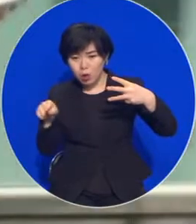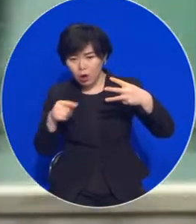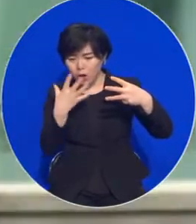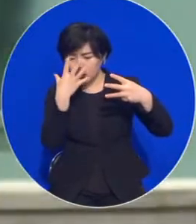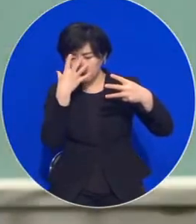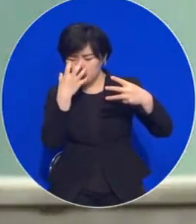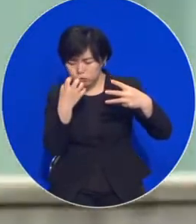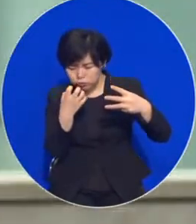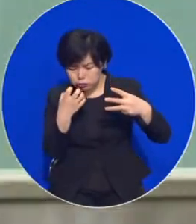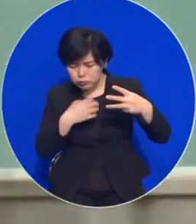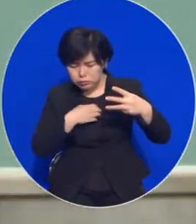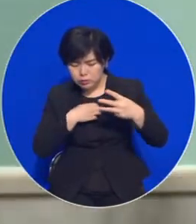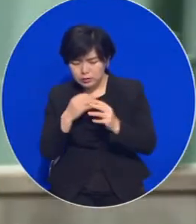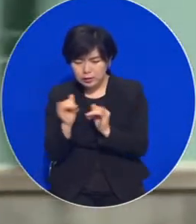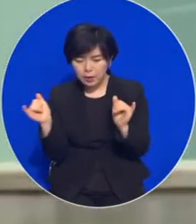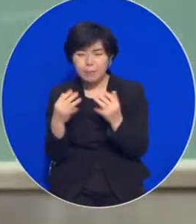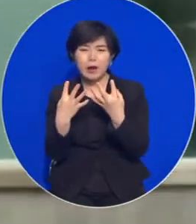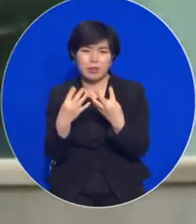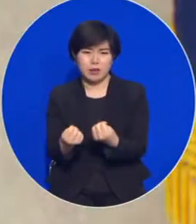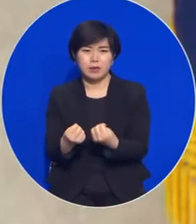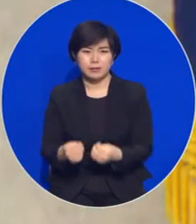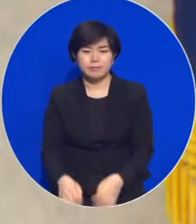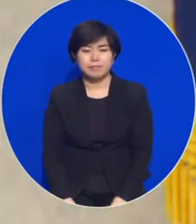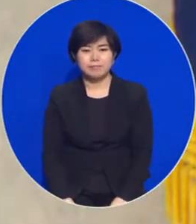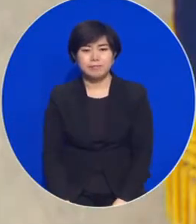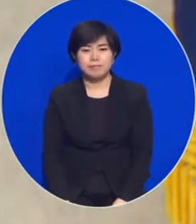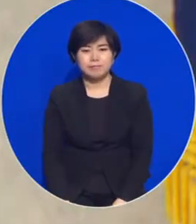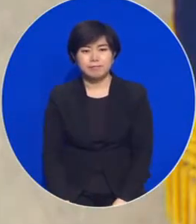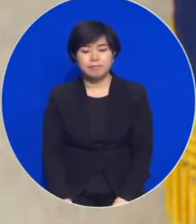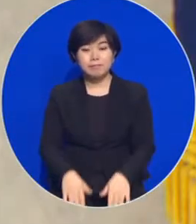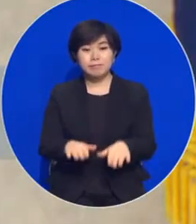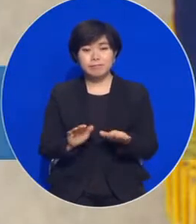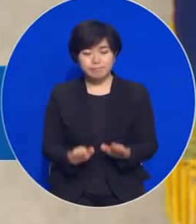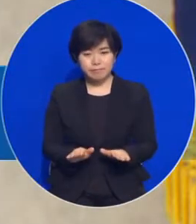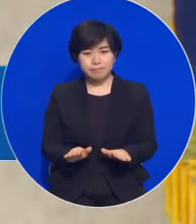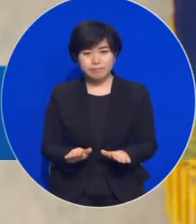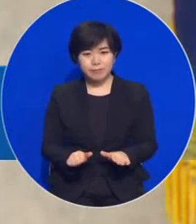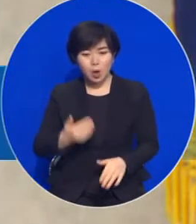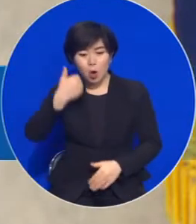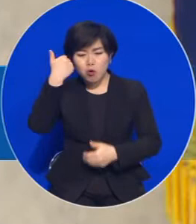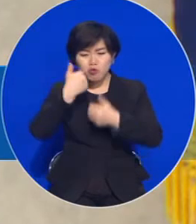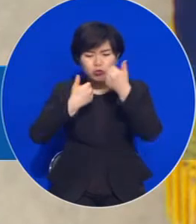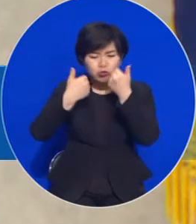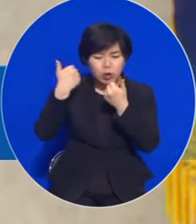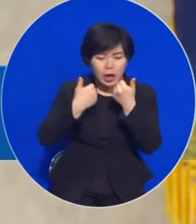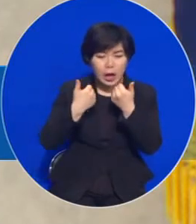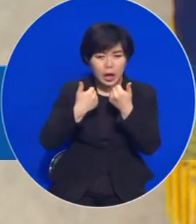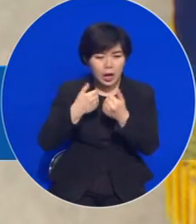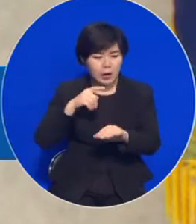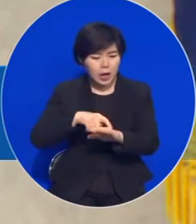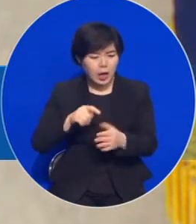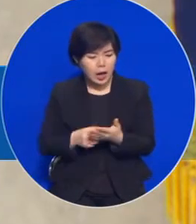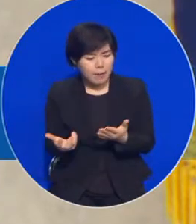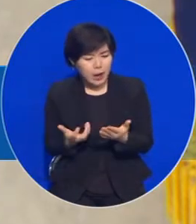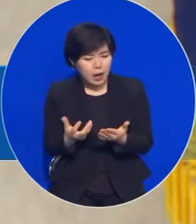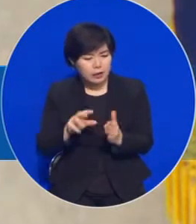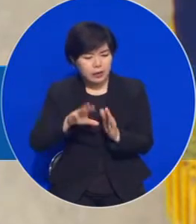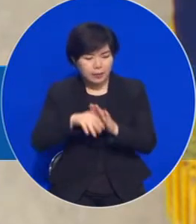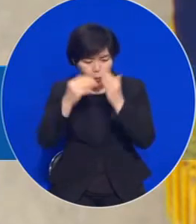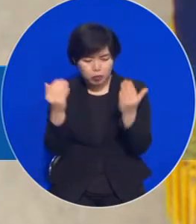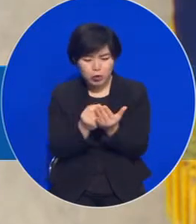위험군 이 급격히 늘어난 것으로 나타났습니다 이제는 누구나 아픈 마음을 터놓고 이야기할 수 있는 분위기를